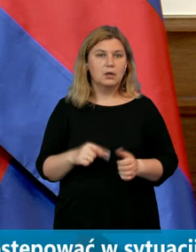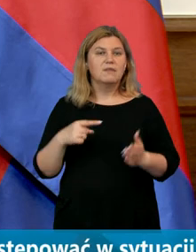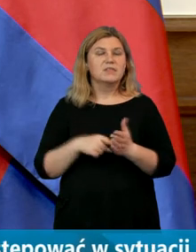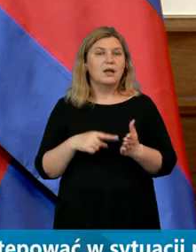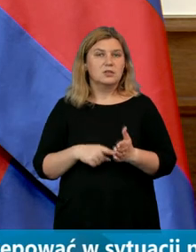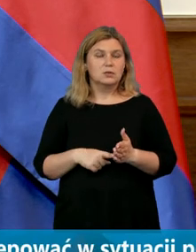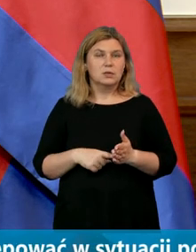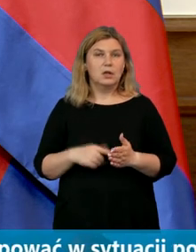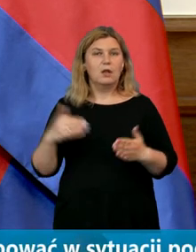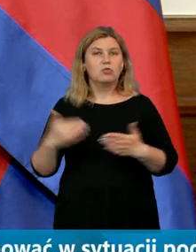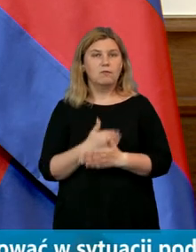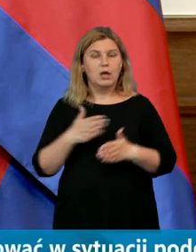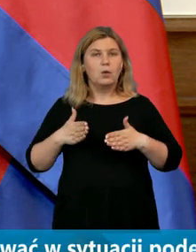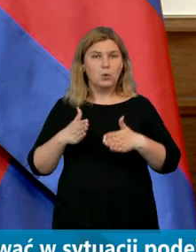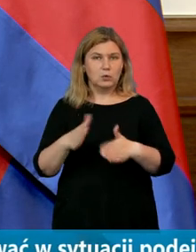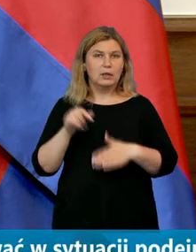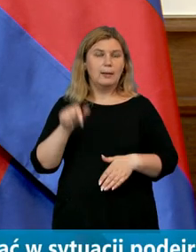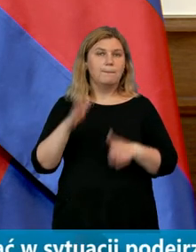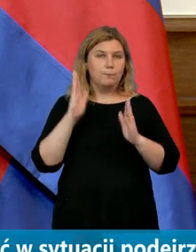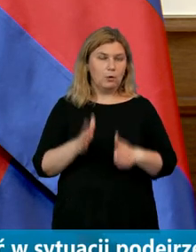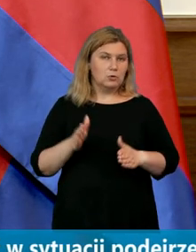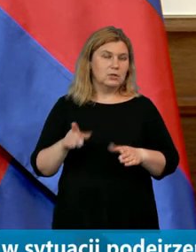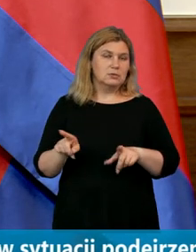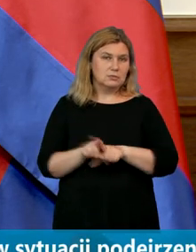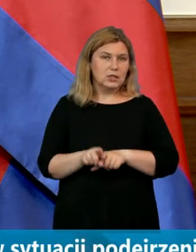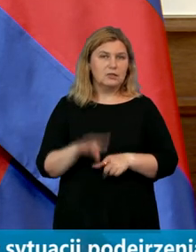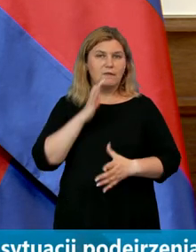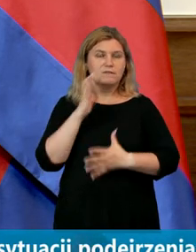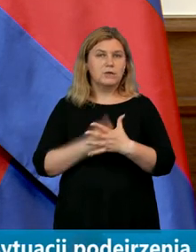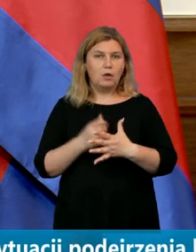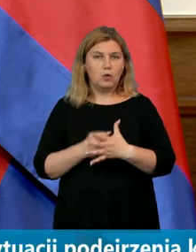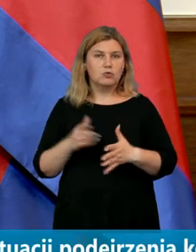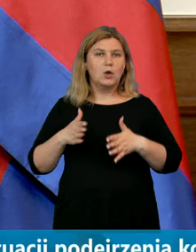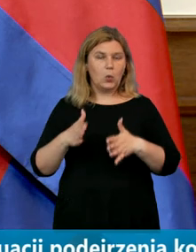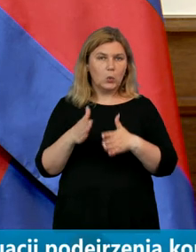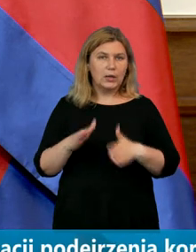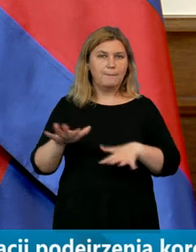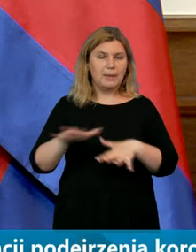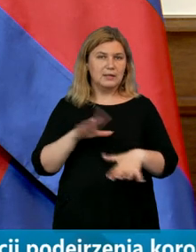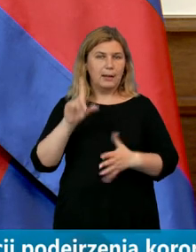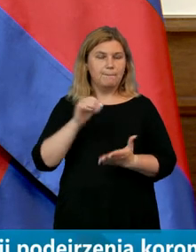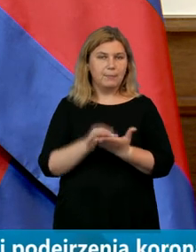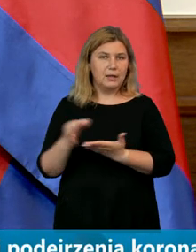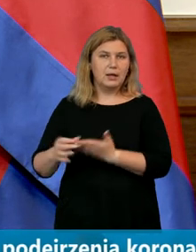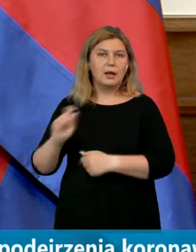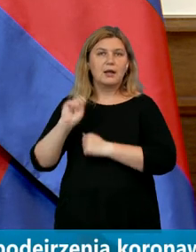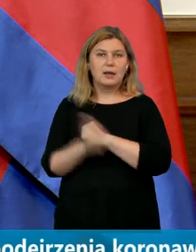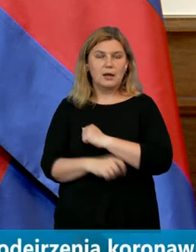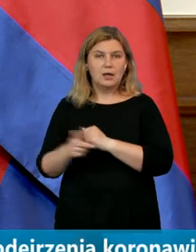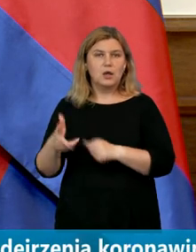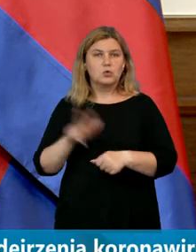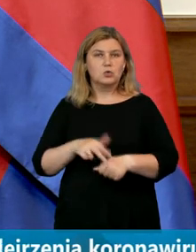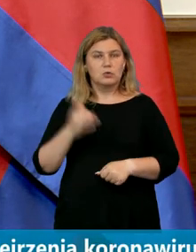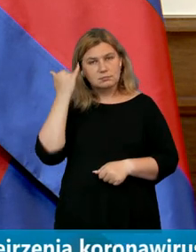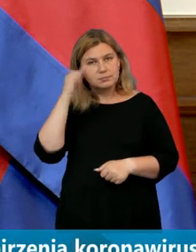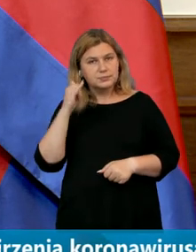rzeczywiście, gdy będziemy już nowe ulice, to wtedy będziemy mogli też w pełni wykorzystywać potencjał tych ulic, ich miejsc parkingowych i karać tych, którzy w sposób